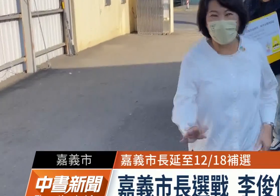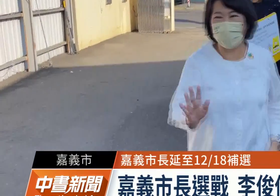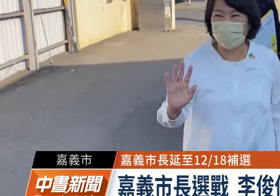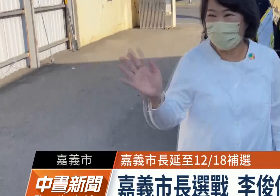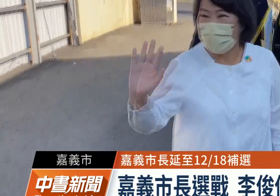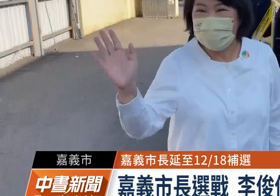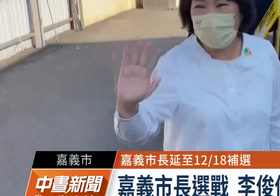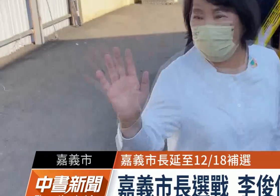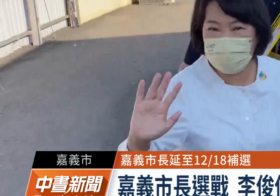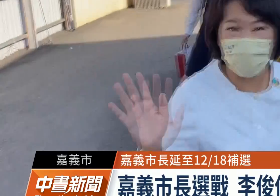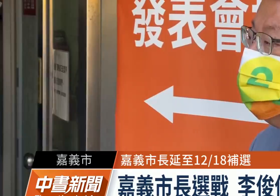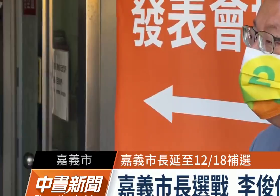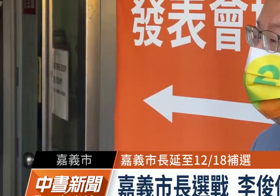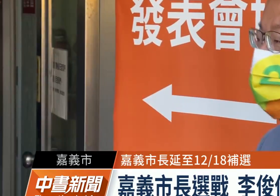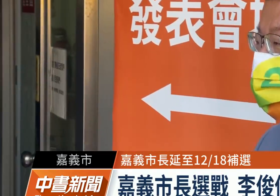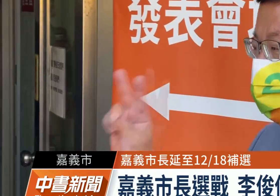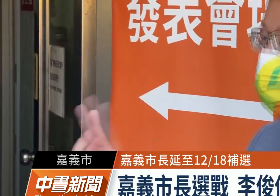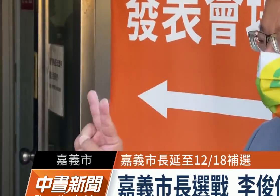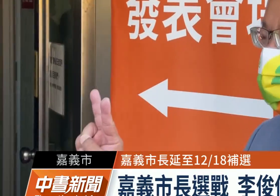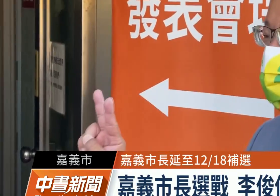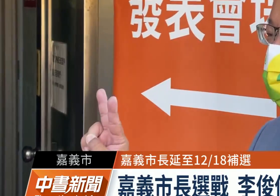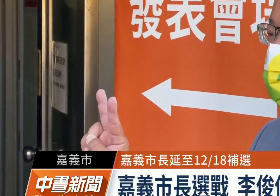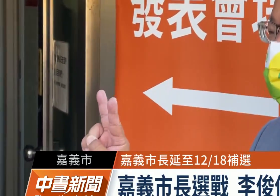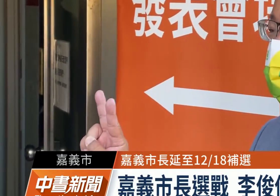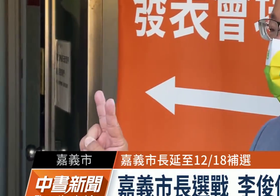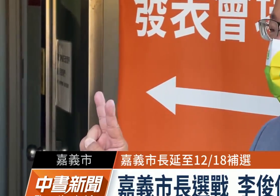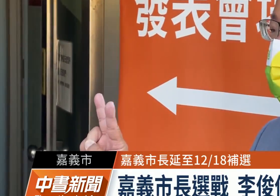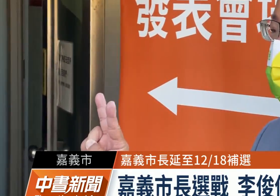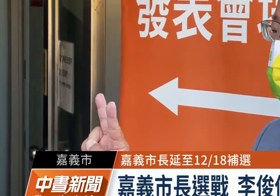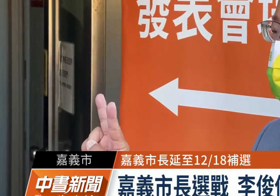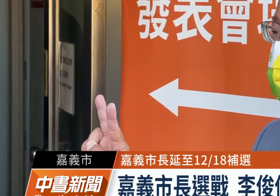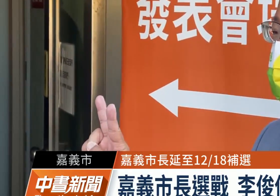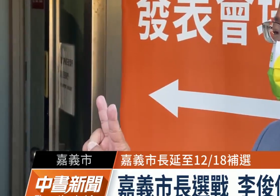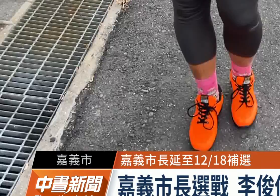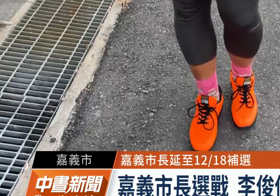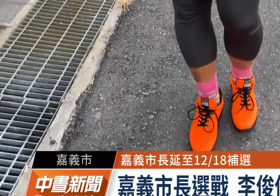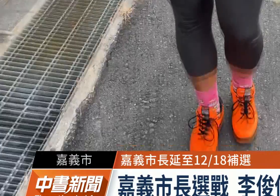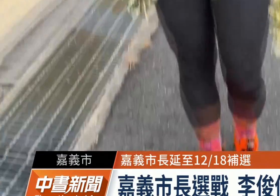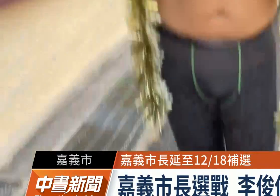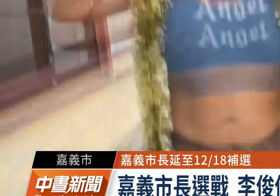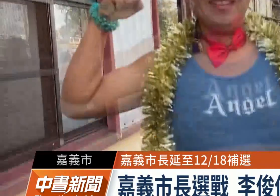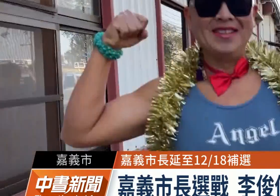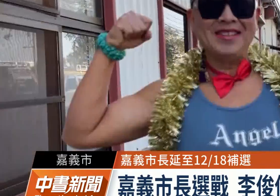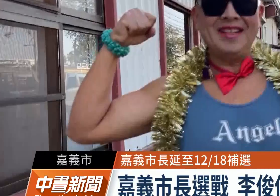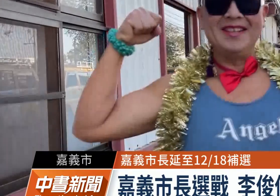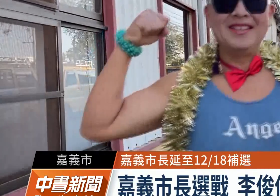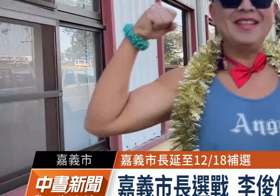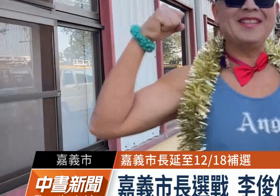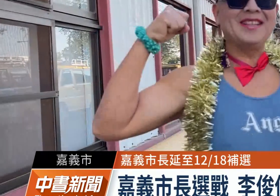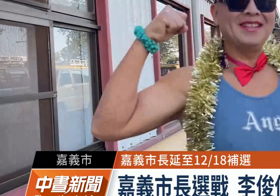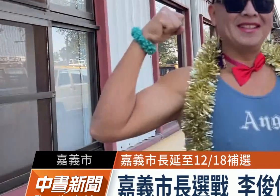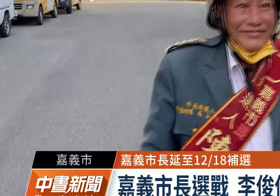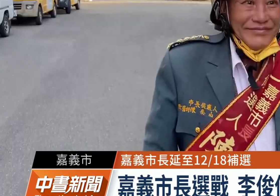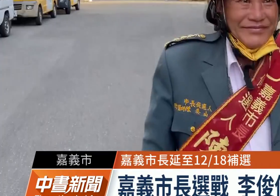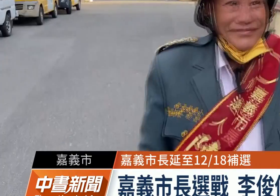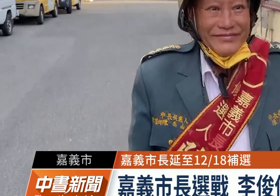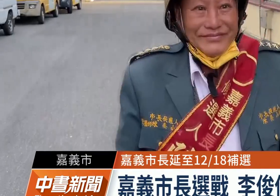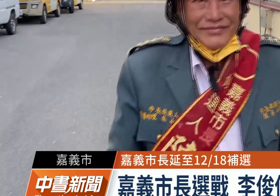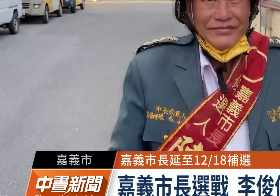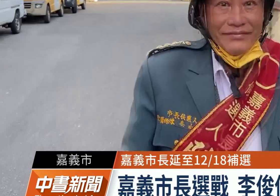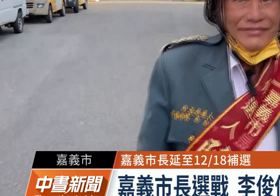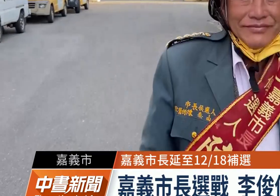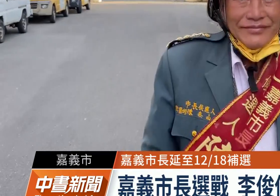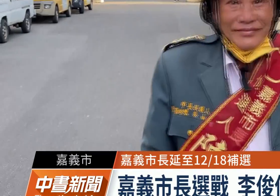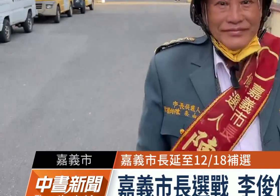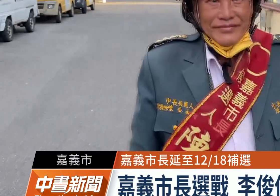嘉义市长候选人陆续到场，确认了发言的前后，主持人宣布会以每一人证件发表两轮，一轮十二分钟的